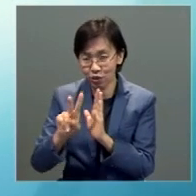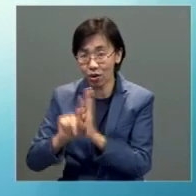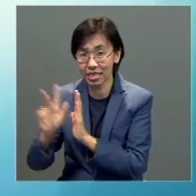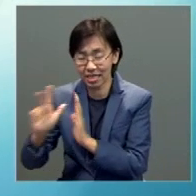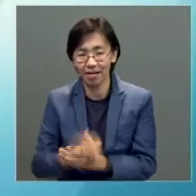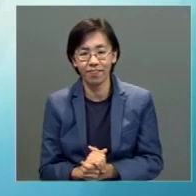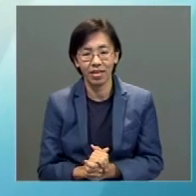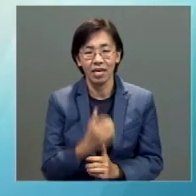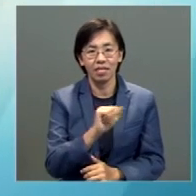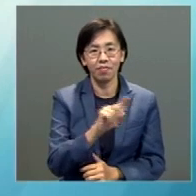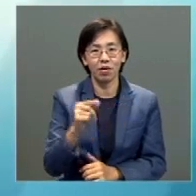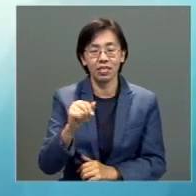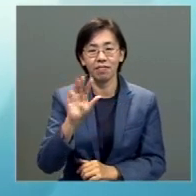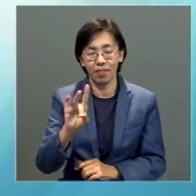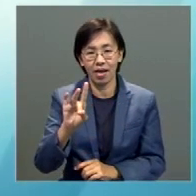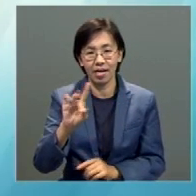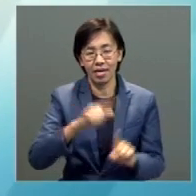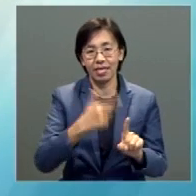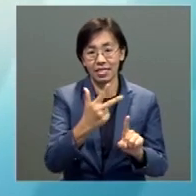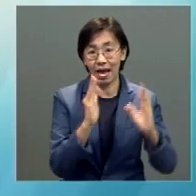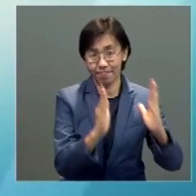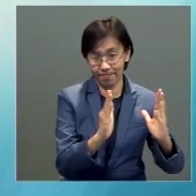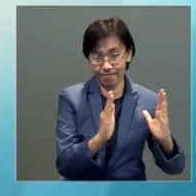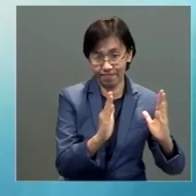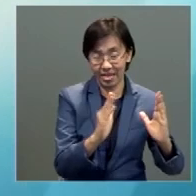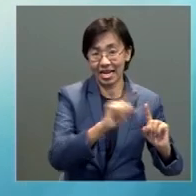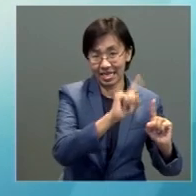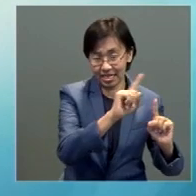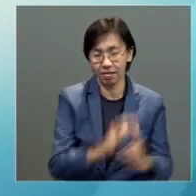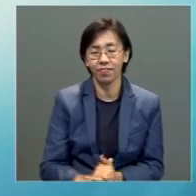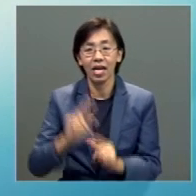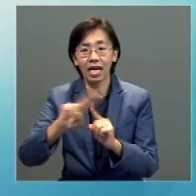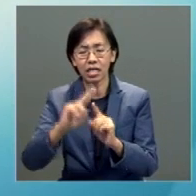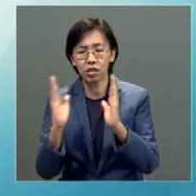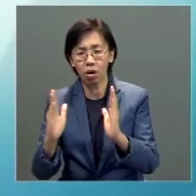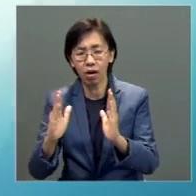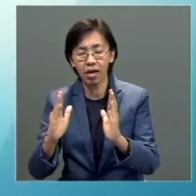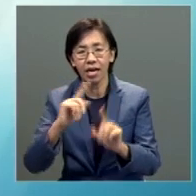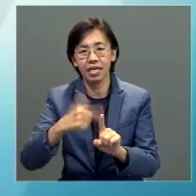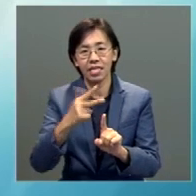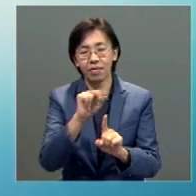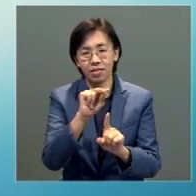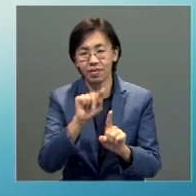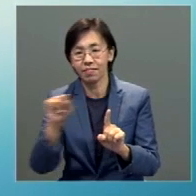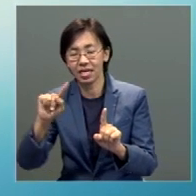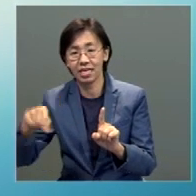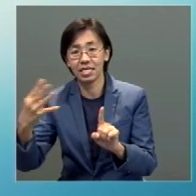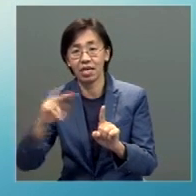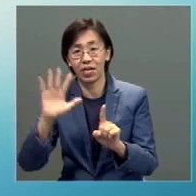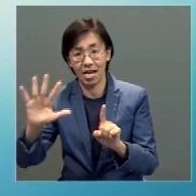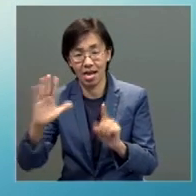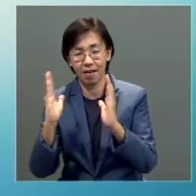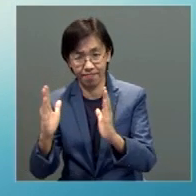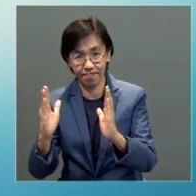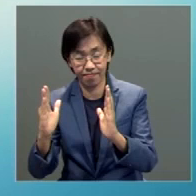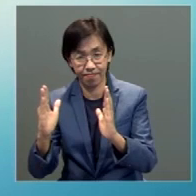งแต่12ถึง18มีนาคมนะครับ2นี่คือช่วง30มีนาคมถึง5เมษายนน